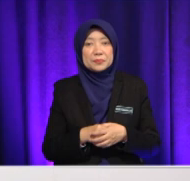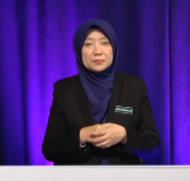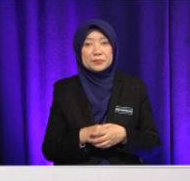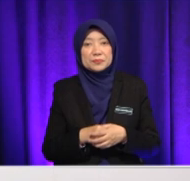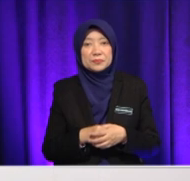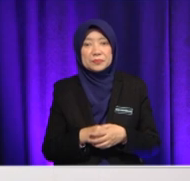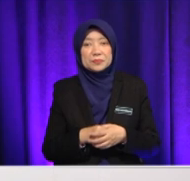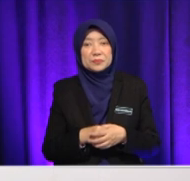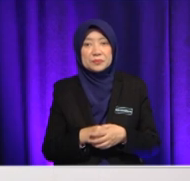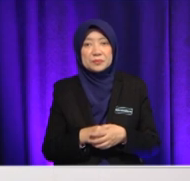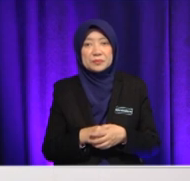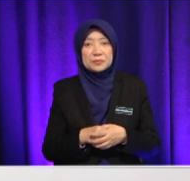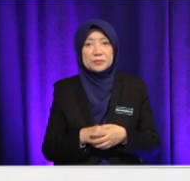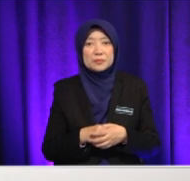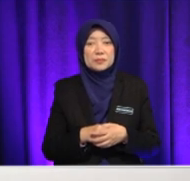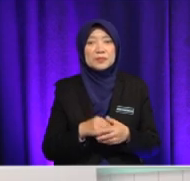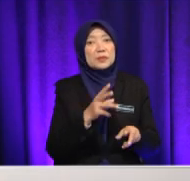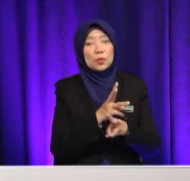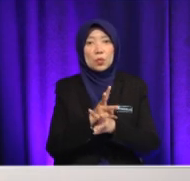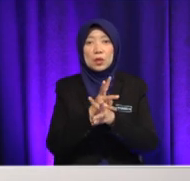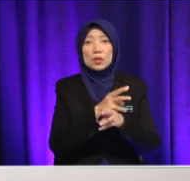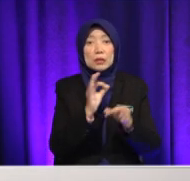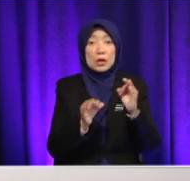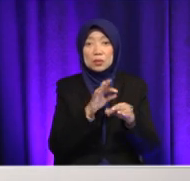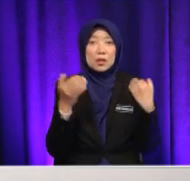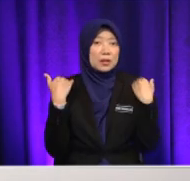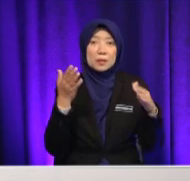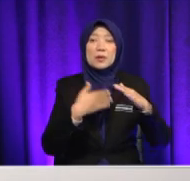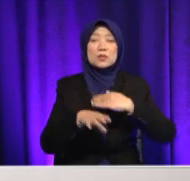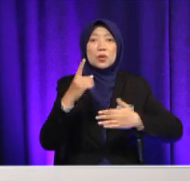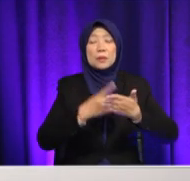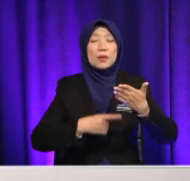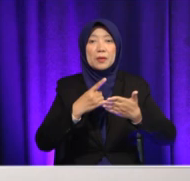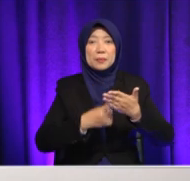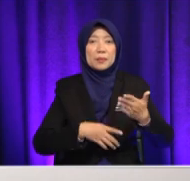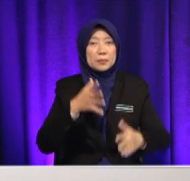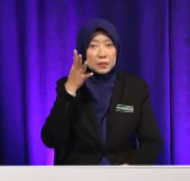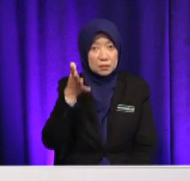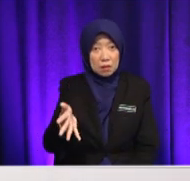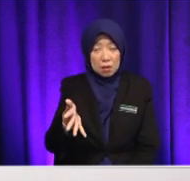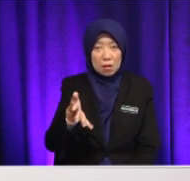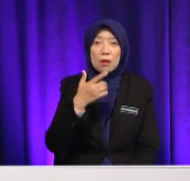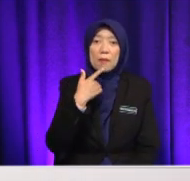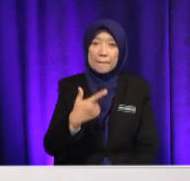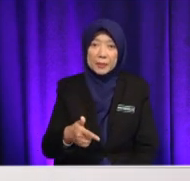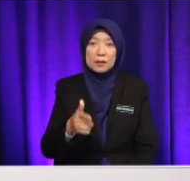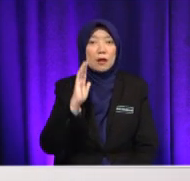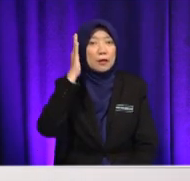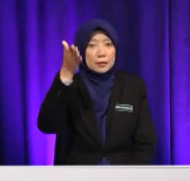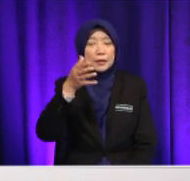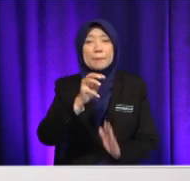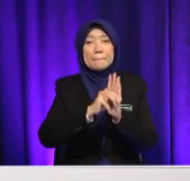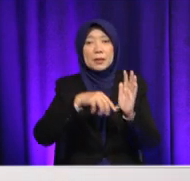Okey. Okey. Tapi kita nak tunjukkan apabila kita tak masukkan apa-apa, bila dibiarkan lama, dia akhirnya juga akan